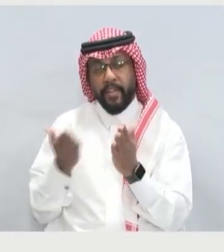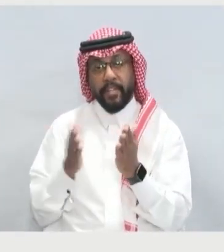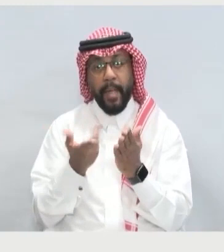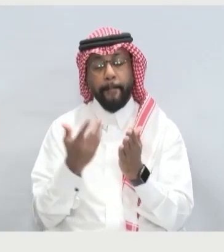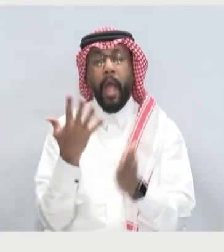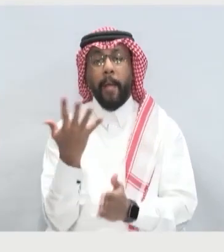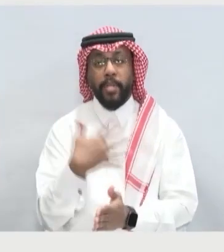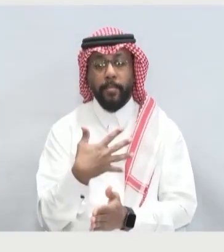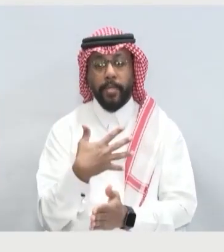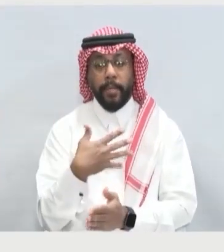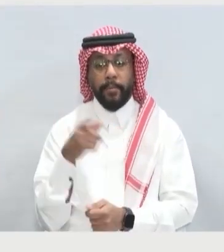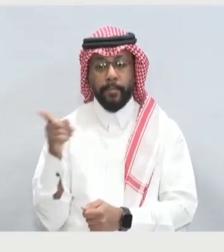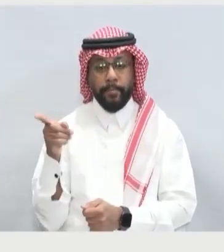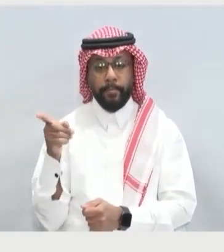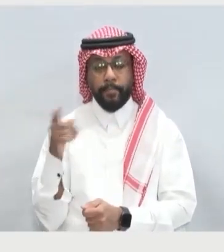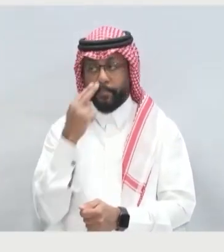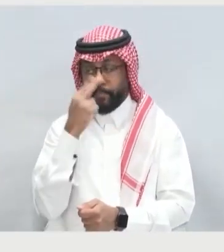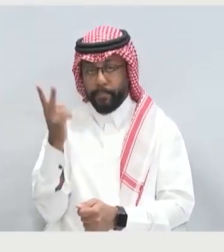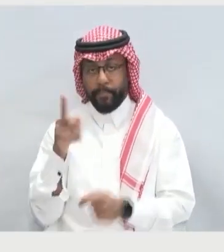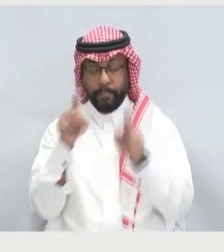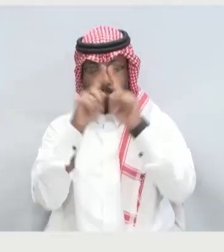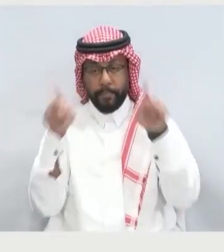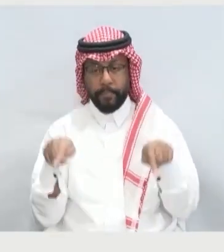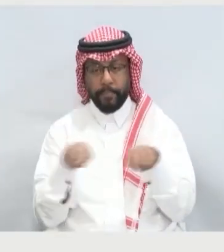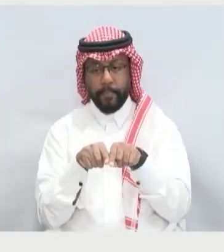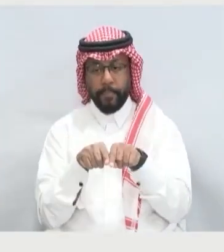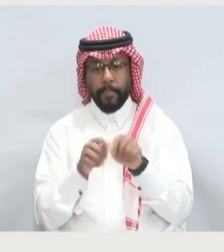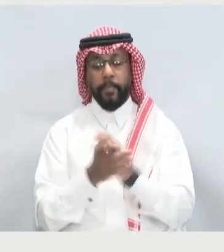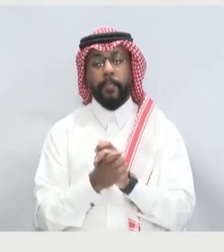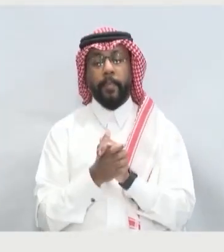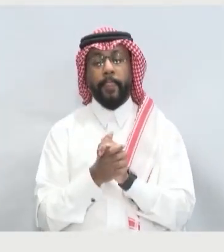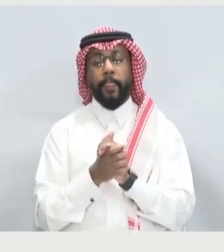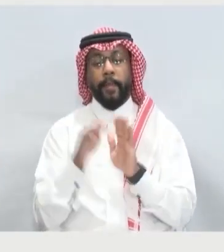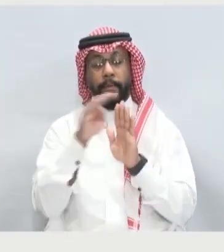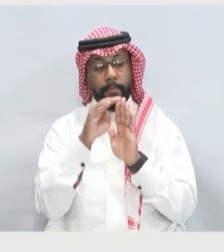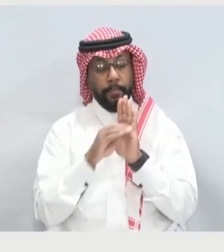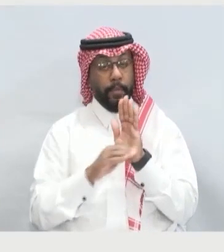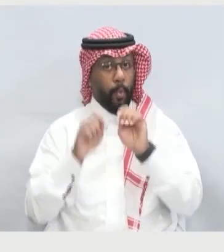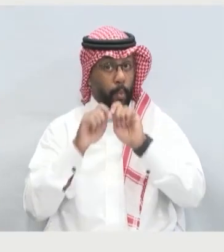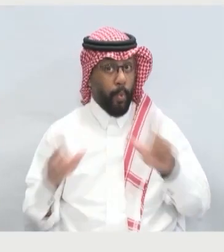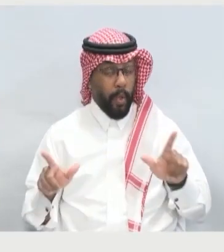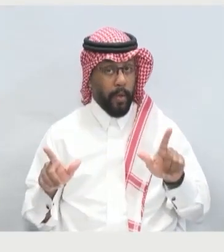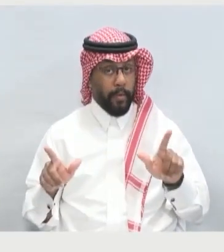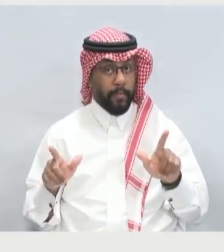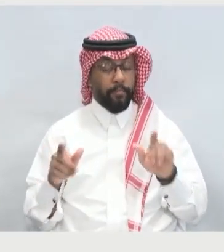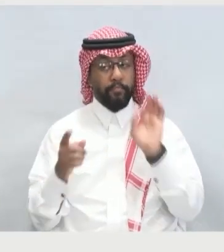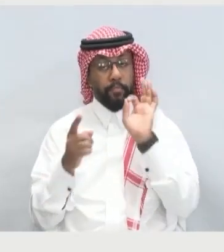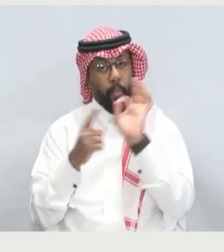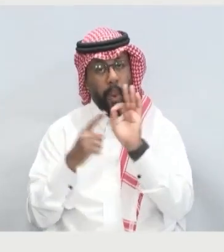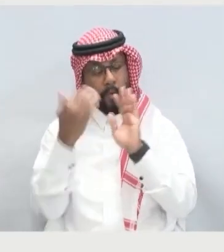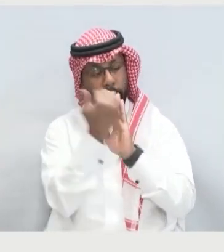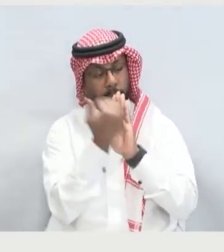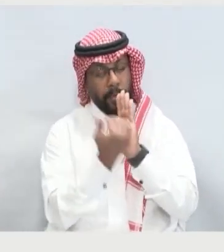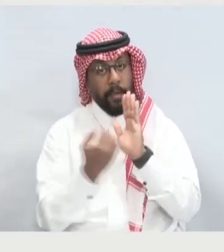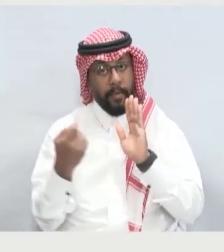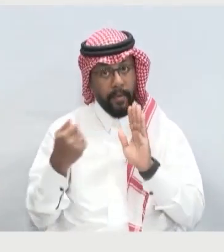تتضح لنا هذه اصول متداوله نحن ذكرنا انها تحتوي على عده نقاط وبالتالي النقد